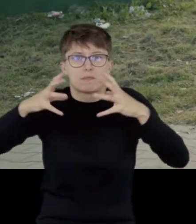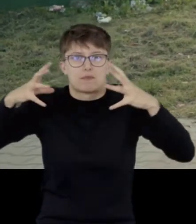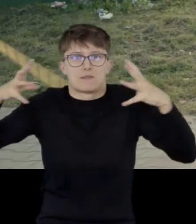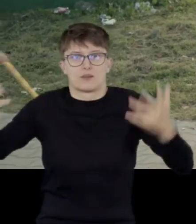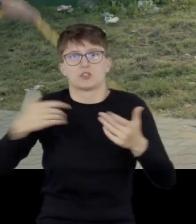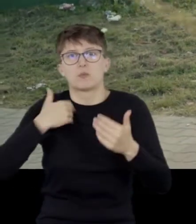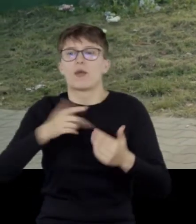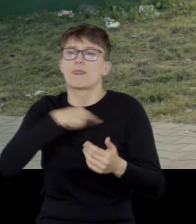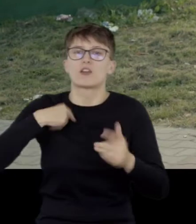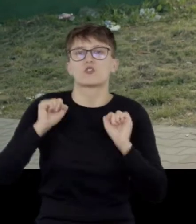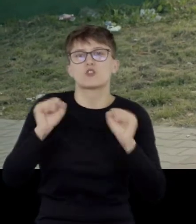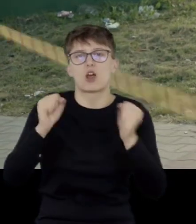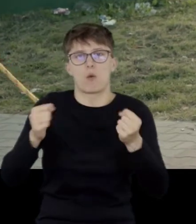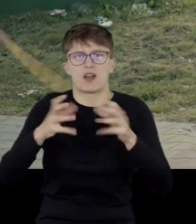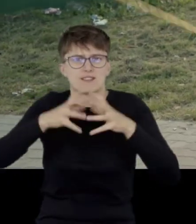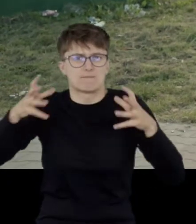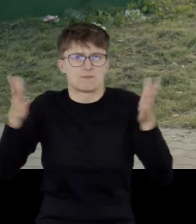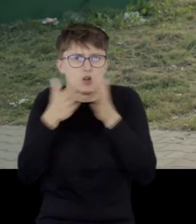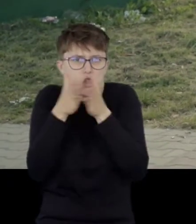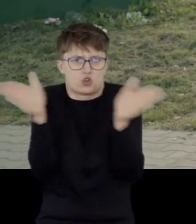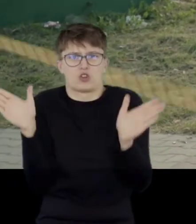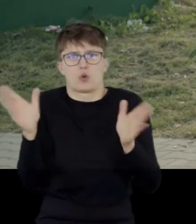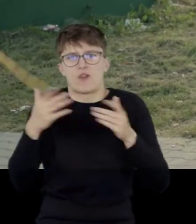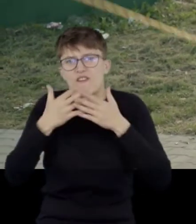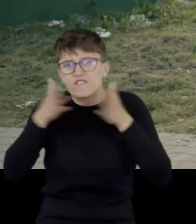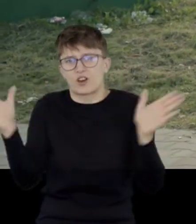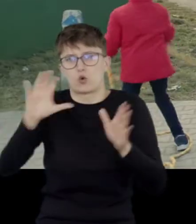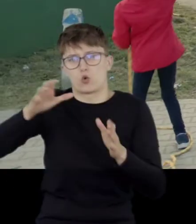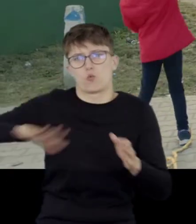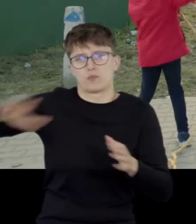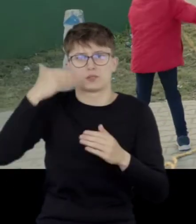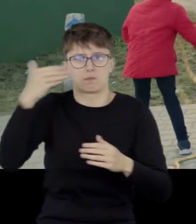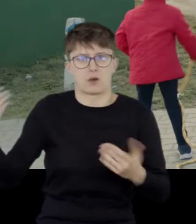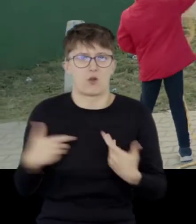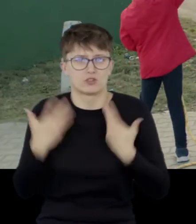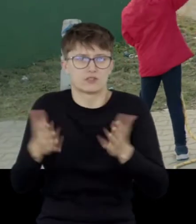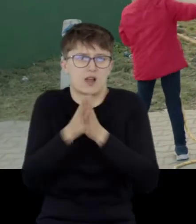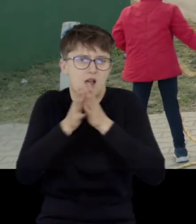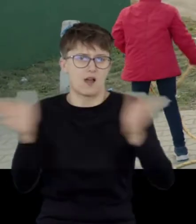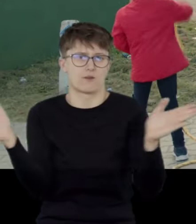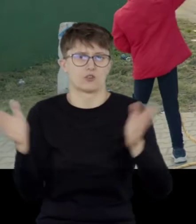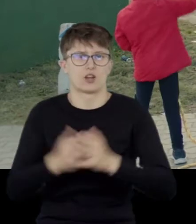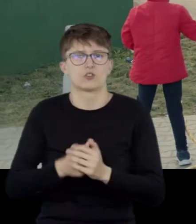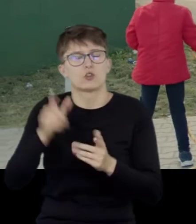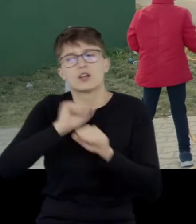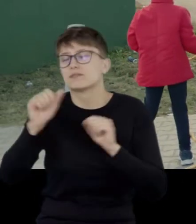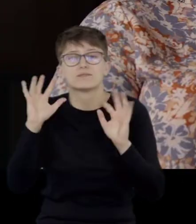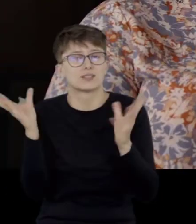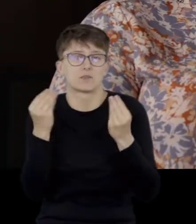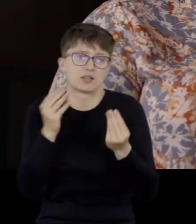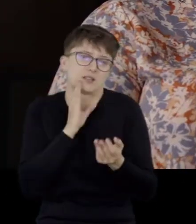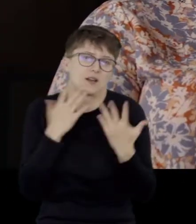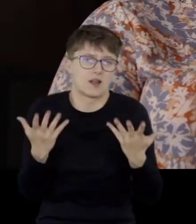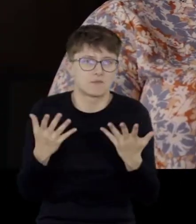coraz większa i te wszystkie nasze działania coraz bardziej się rozszerzyły na większą grupę społeczną. To jest